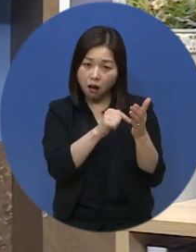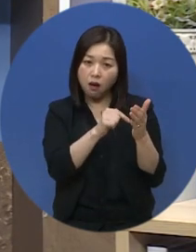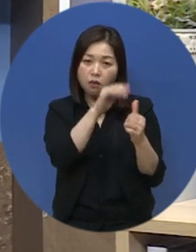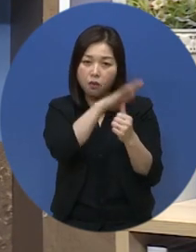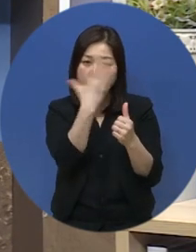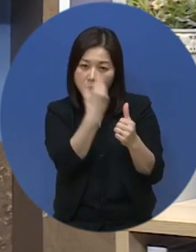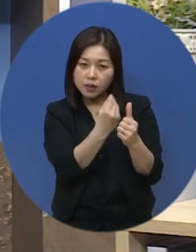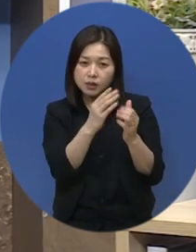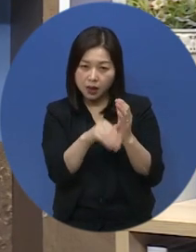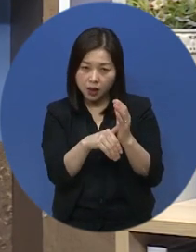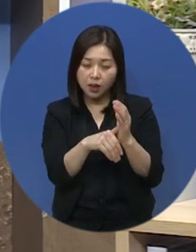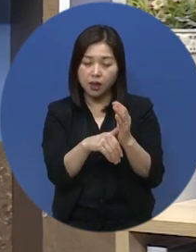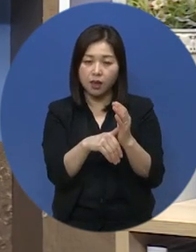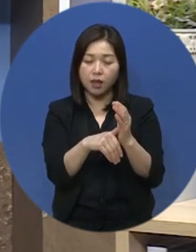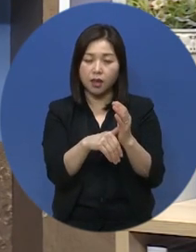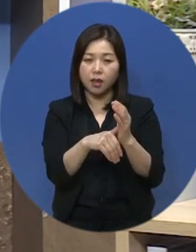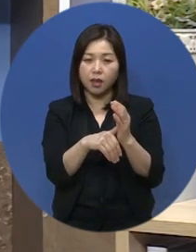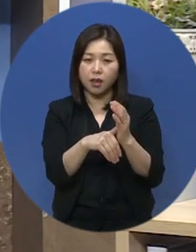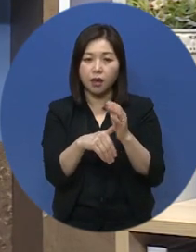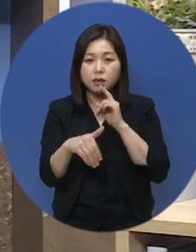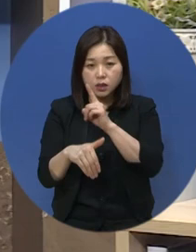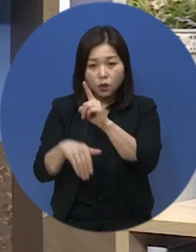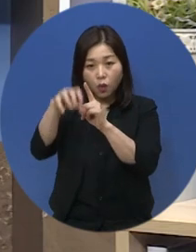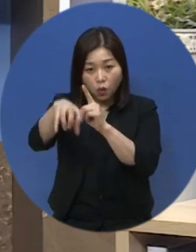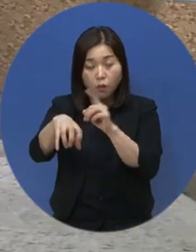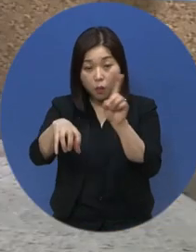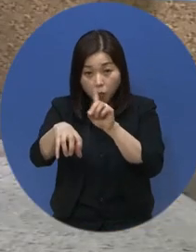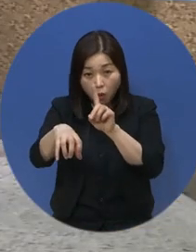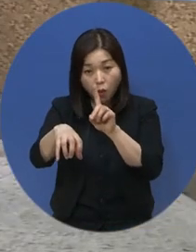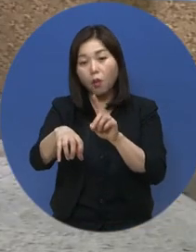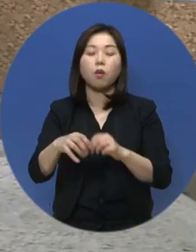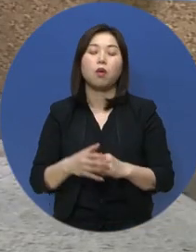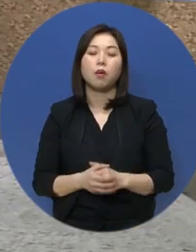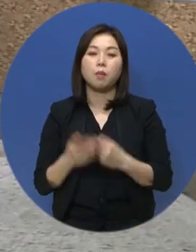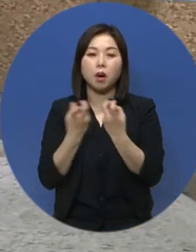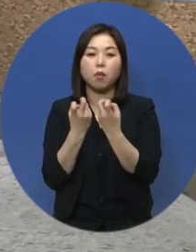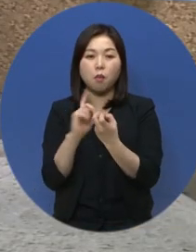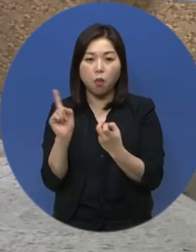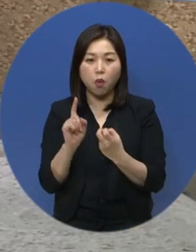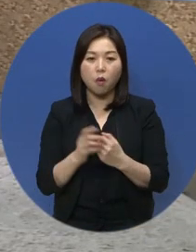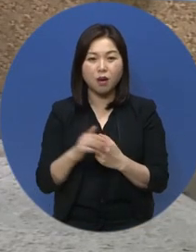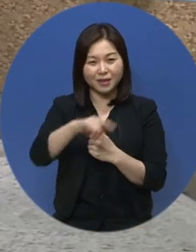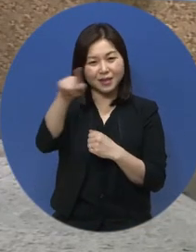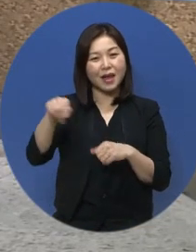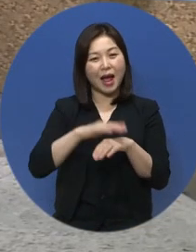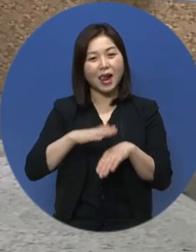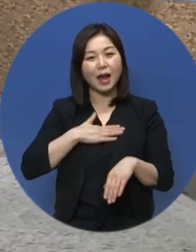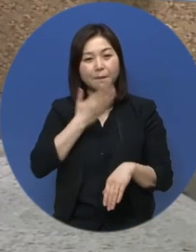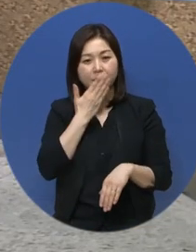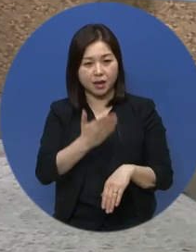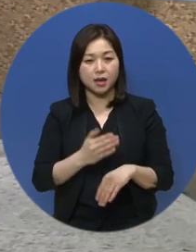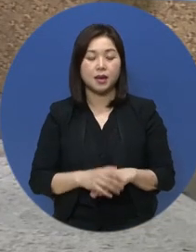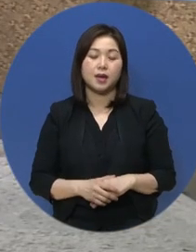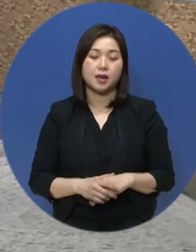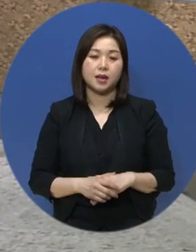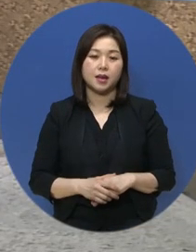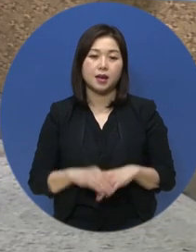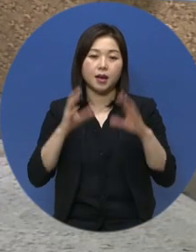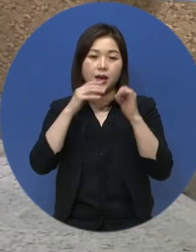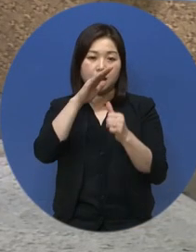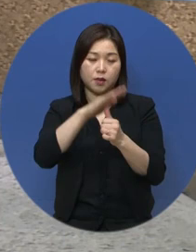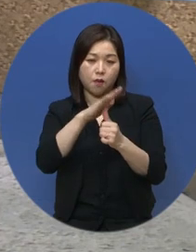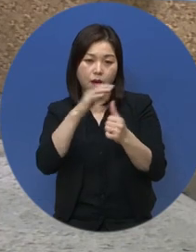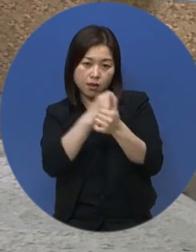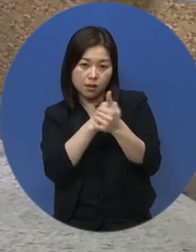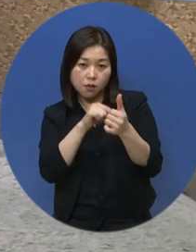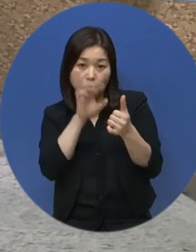경우에는 어느 기관으로 어떻게 신고를 하면 되나요? 뭐 여기는 다 알고 있을 것 같은데요. 네. 우리가 아동학대를 보면